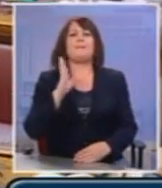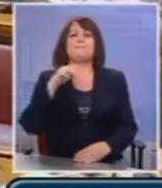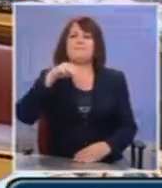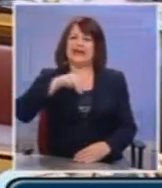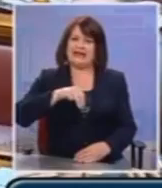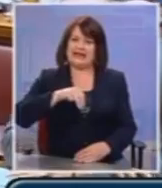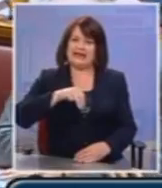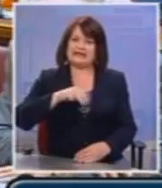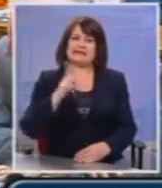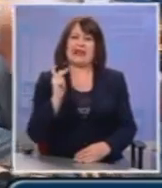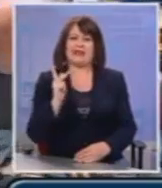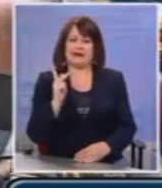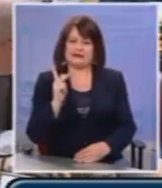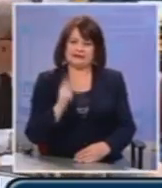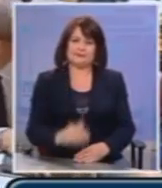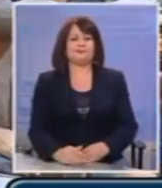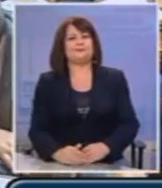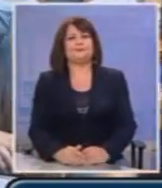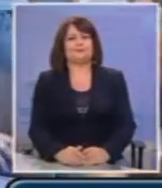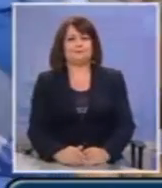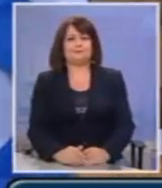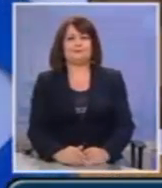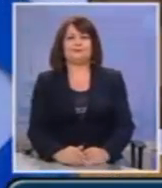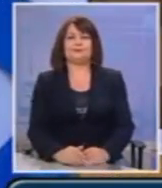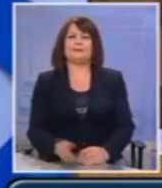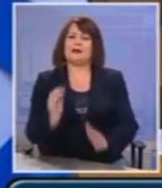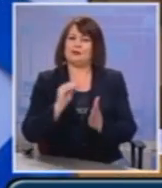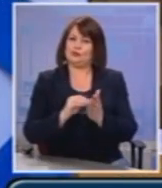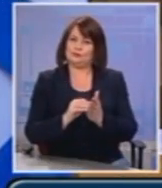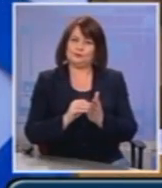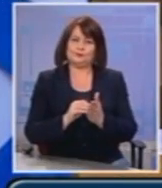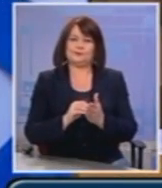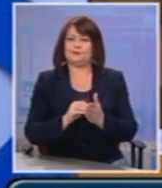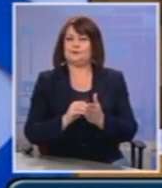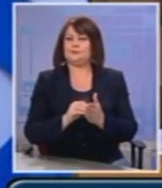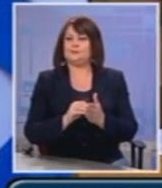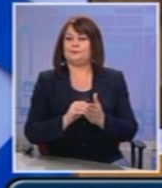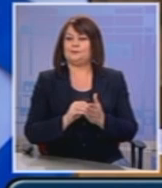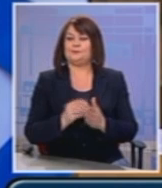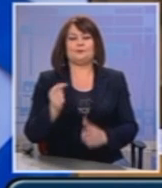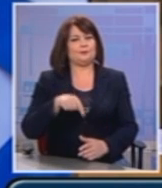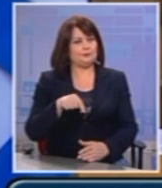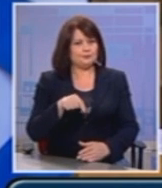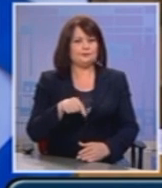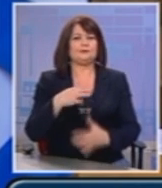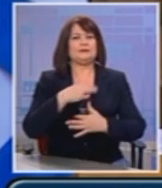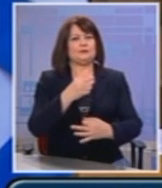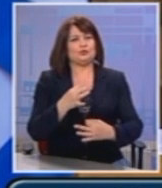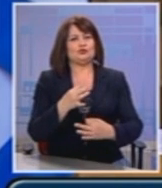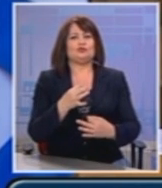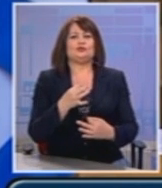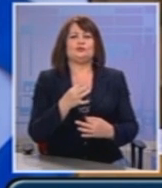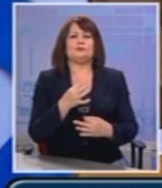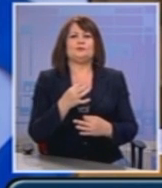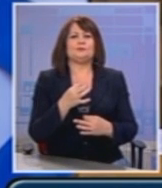ο κύριος γιάννης καρδαράς και τέλος ε είναι επίσης εδώ εκπρόσωπος